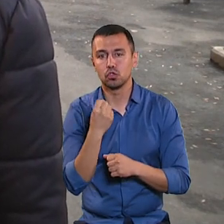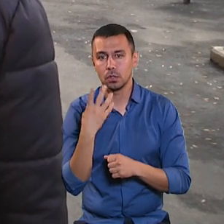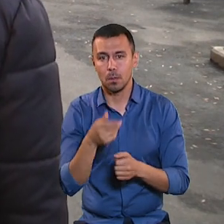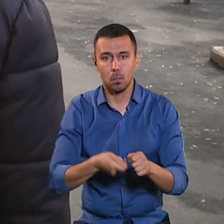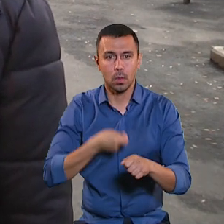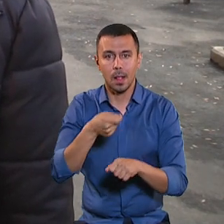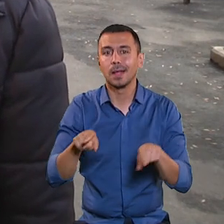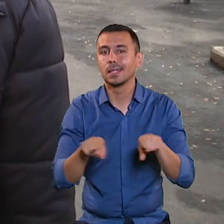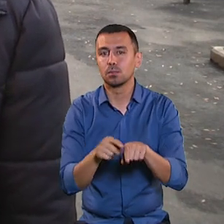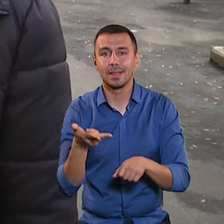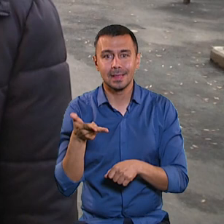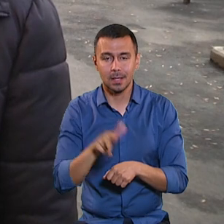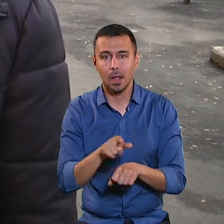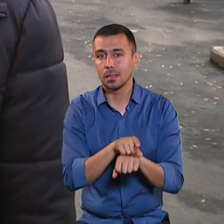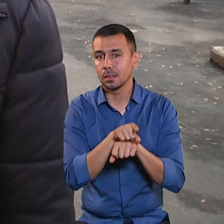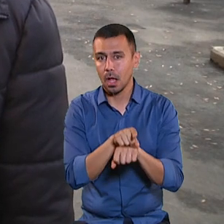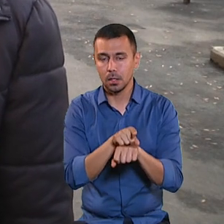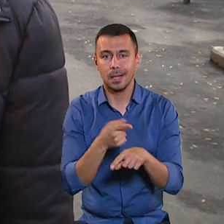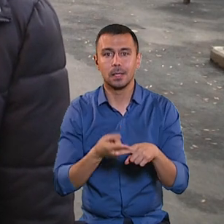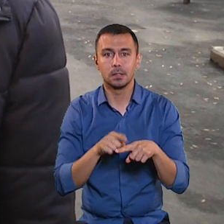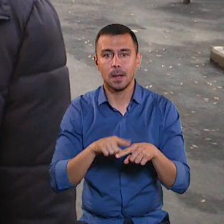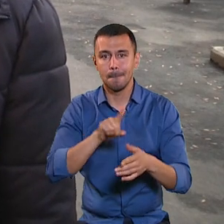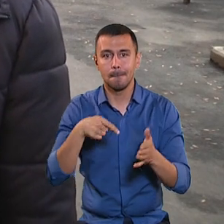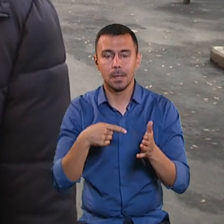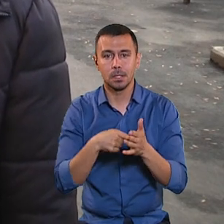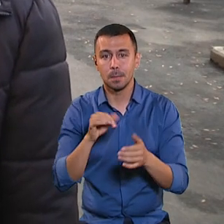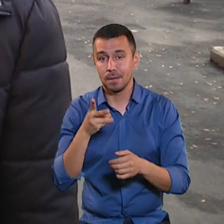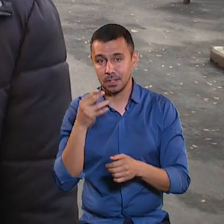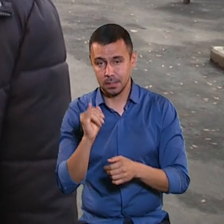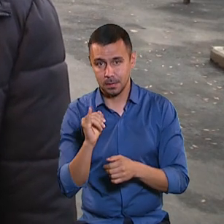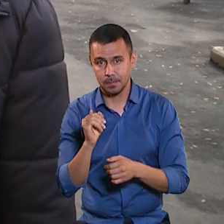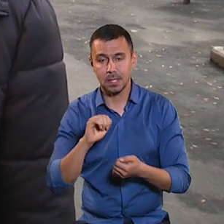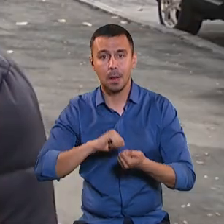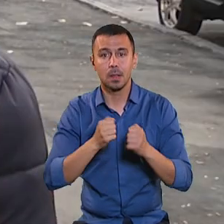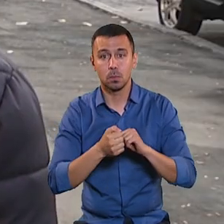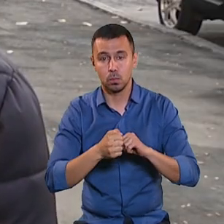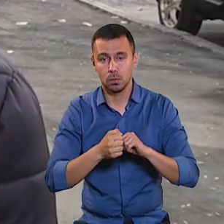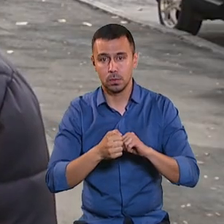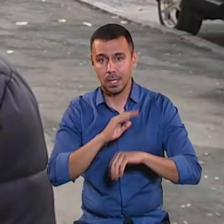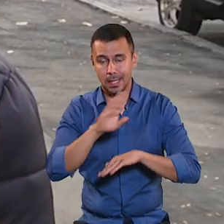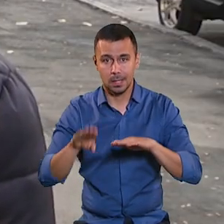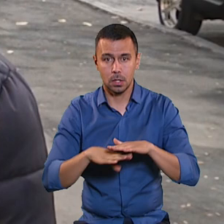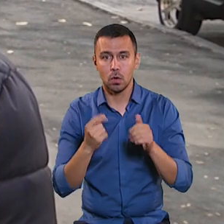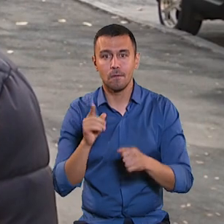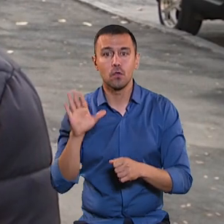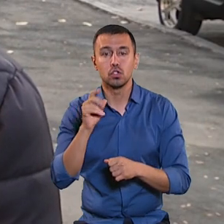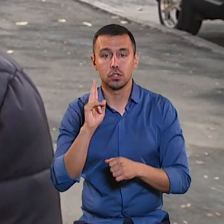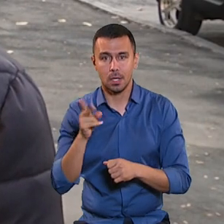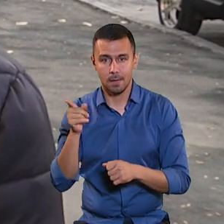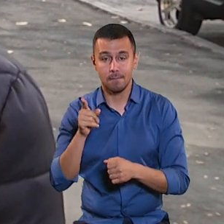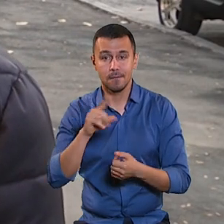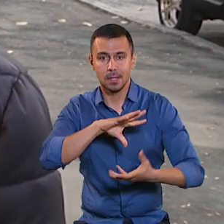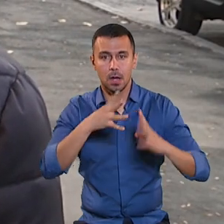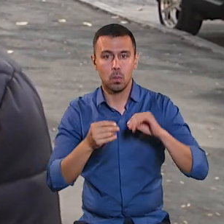само і три танки це місто чимерівці кам'янець-подільський ще один Волочиськ їх в